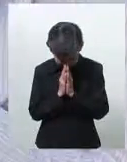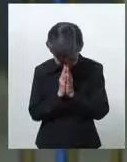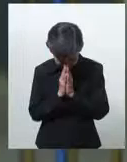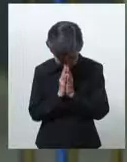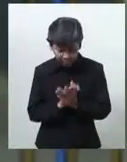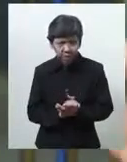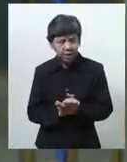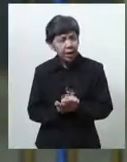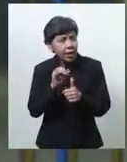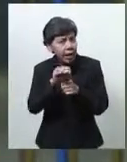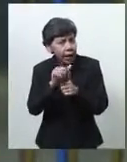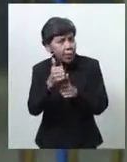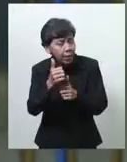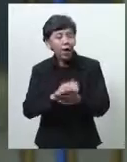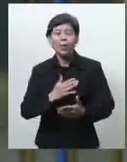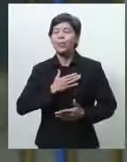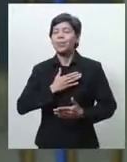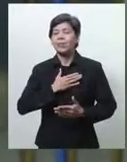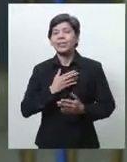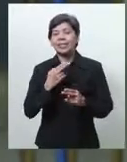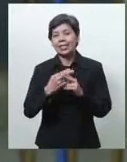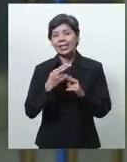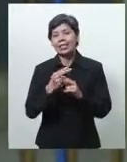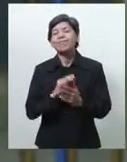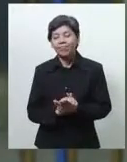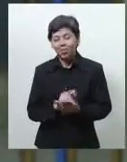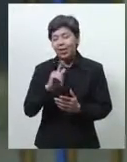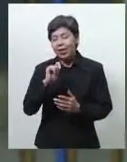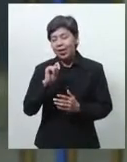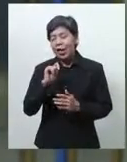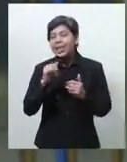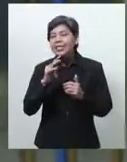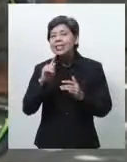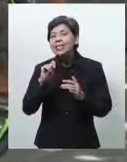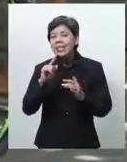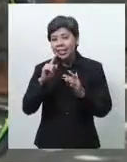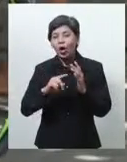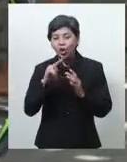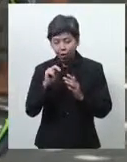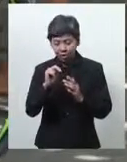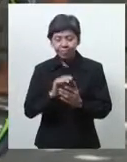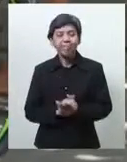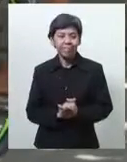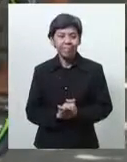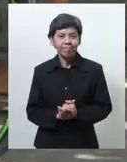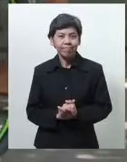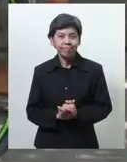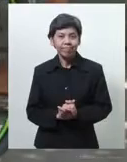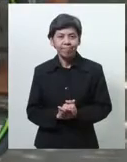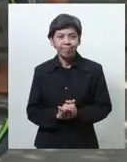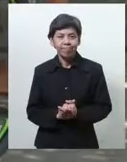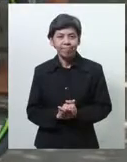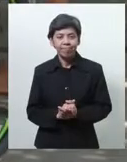ค่ะพี่ต้น สวัสดีครับผม ต้นแนะนำตัวนิดนึงสิคะ ผมชื่อต้นครับผมชื่อธนวัฒน์ดังสิงห์ครับมาเห็นครับผมก็พิการครับผม อ๋